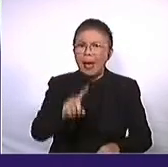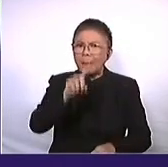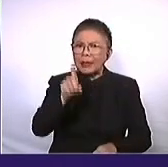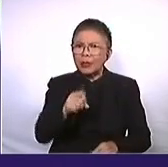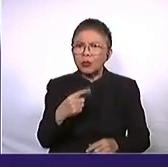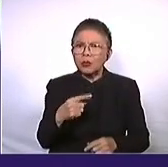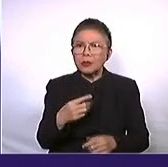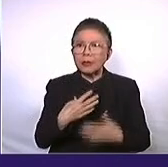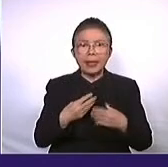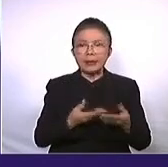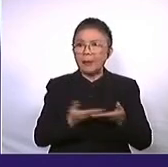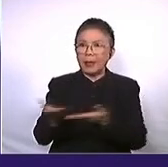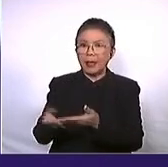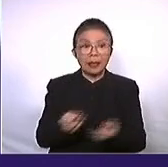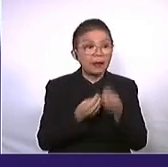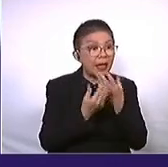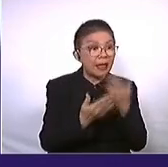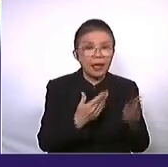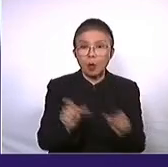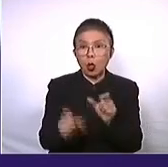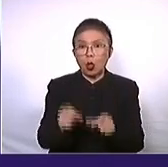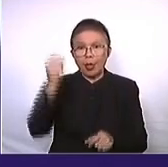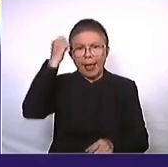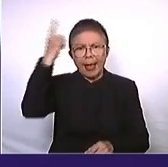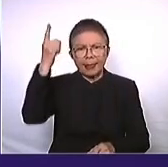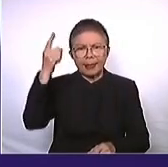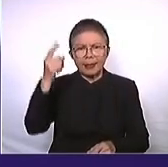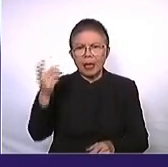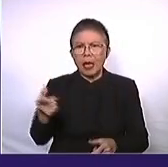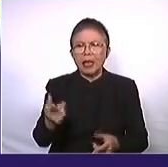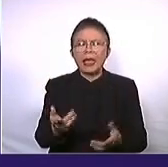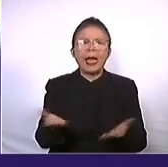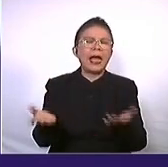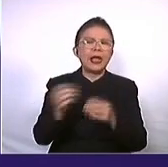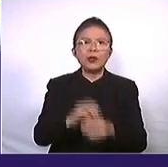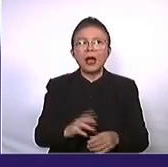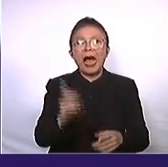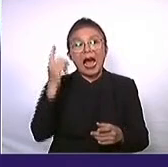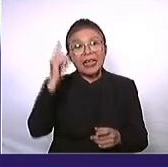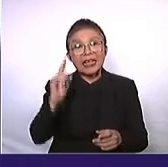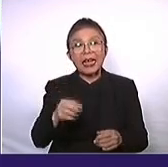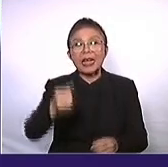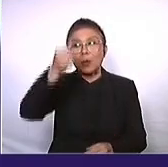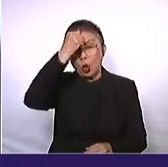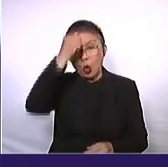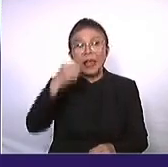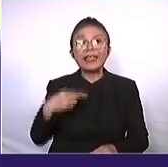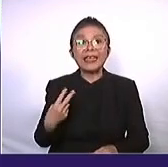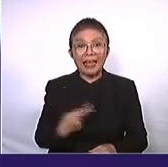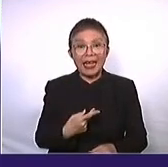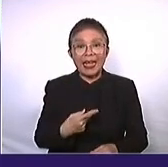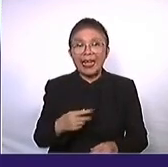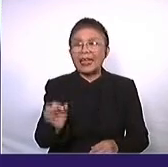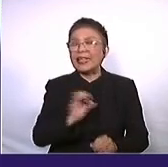saya sampaikan kepada beberapa orang ahli. Lalu mereka mengatakan hanya karena kebodohan kita. Kita ini